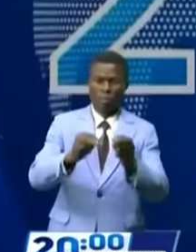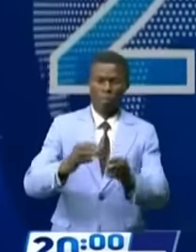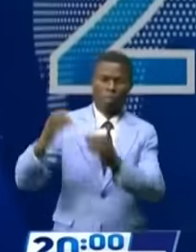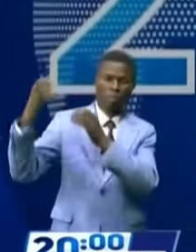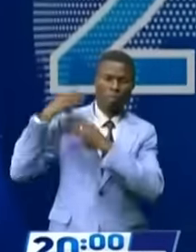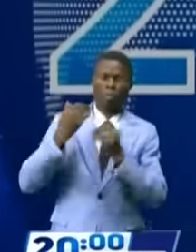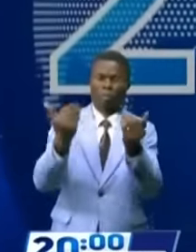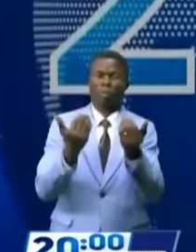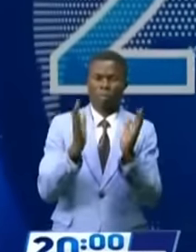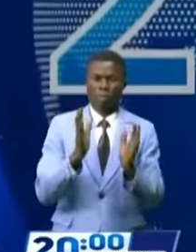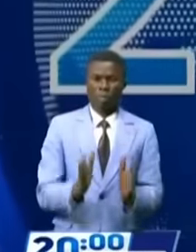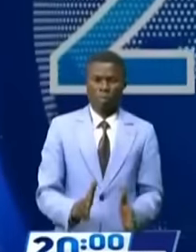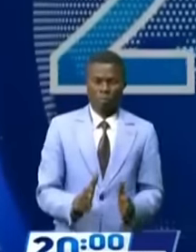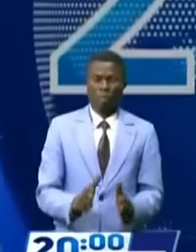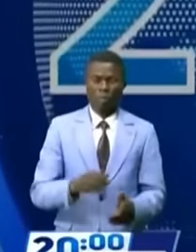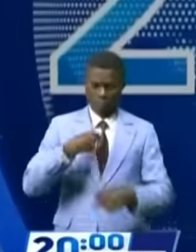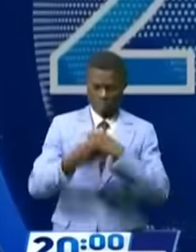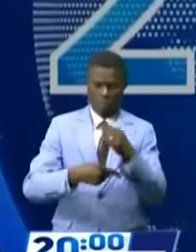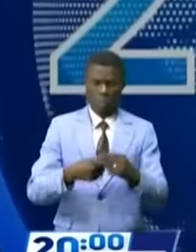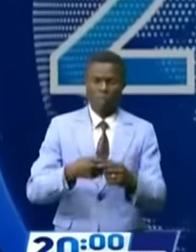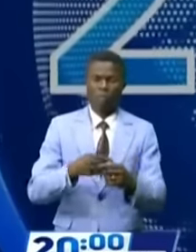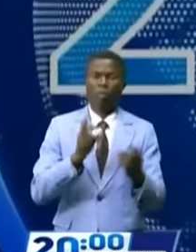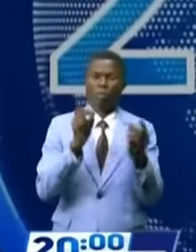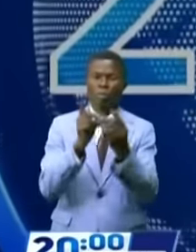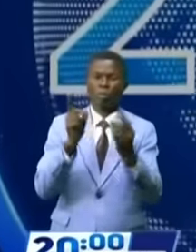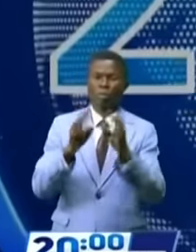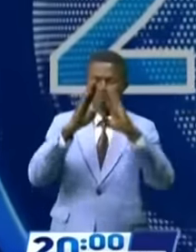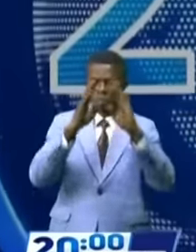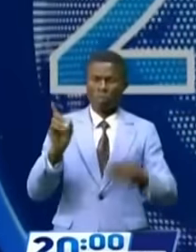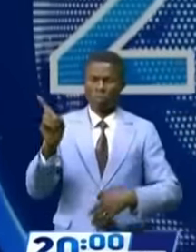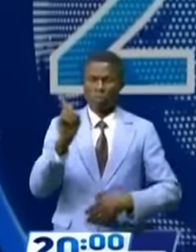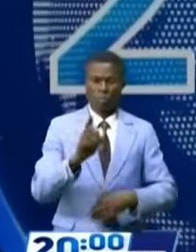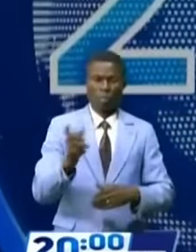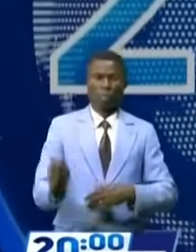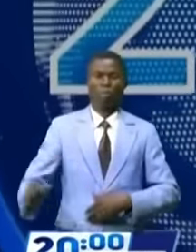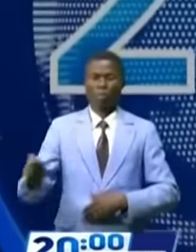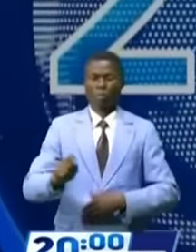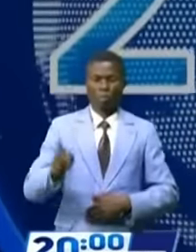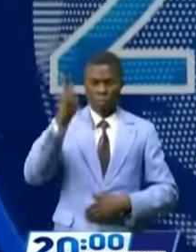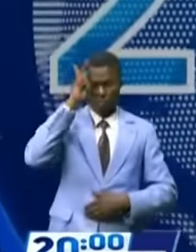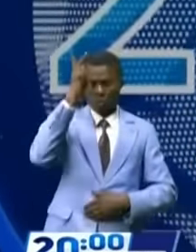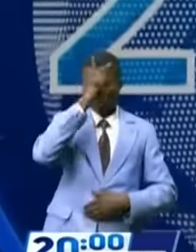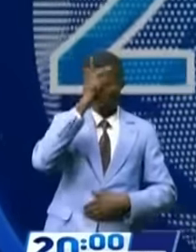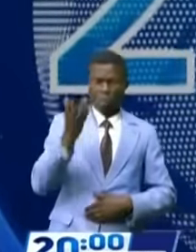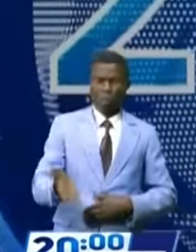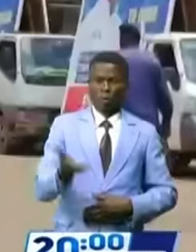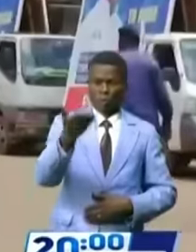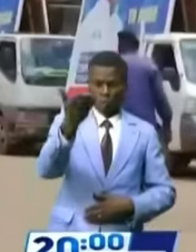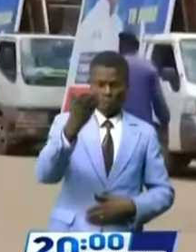chargée de volontaires qui a lancé cette approche de proximité dans le district de la Tchango. Fifi Mukundi.